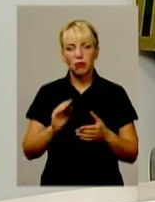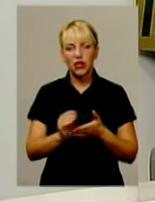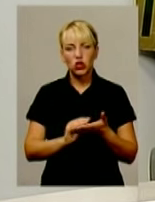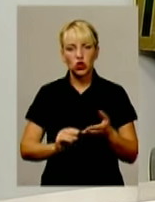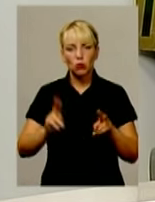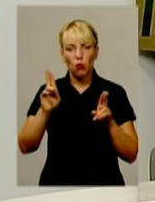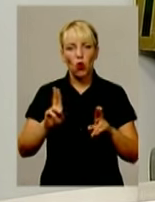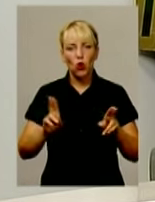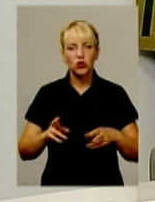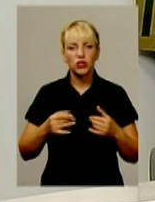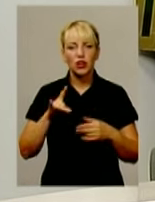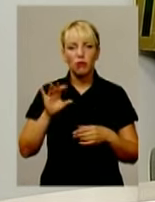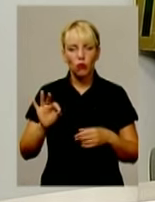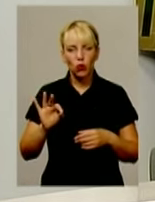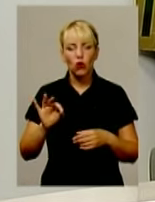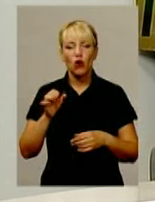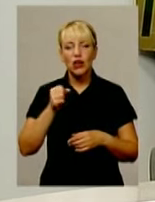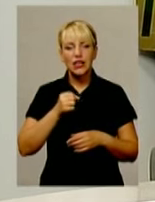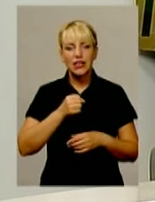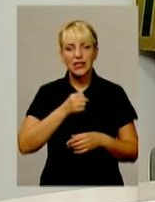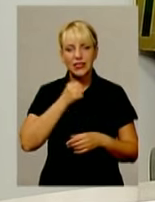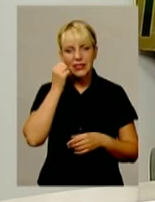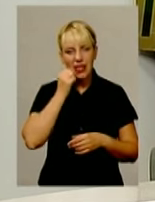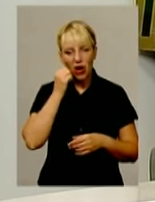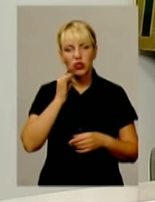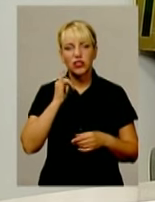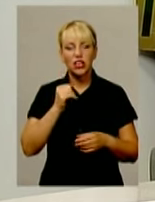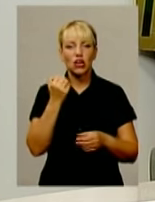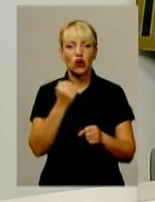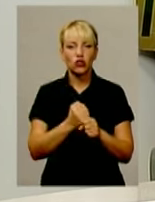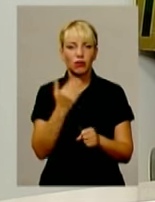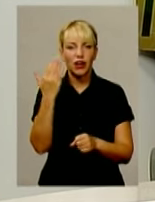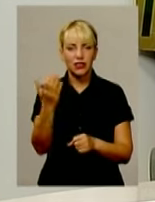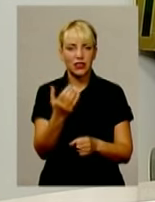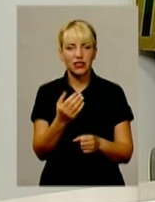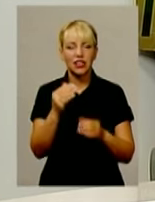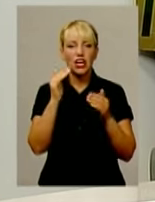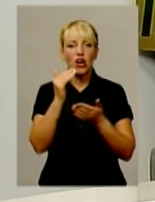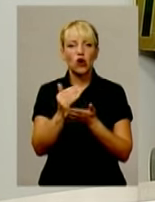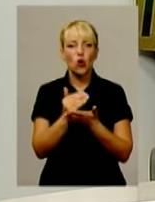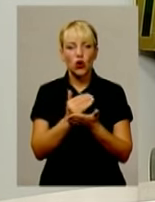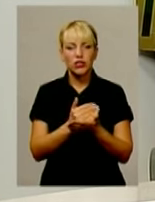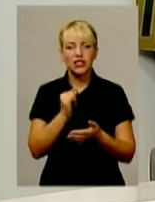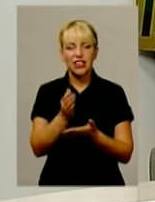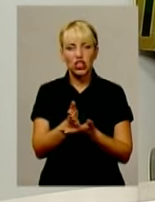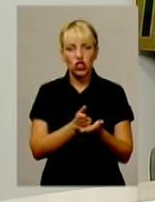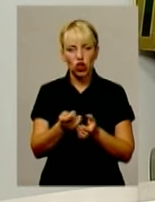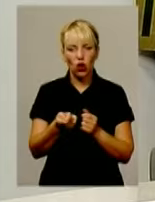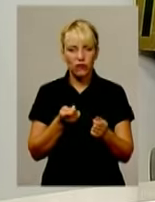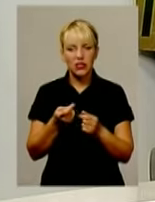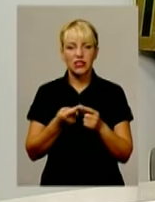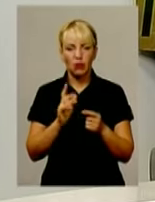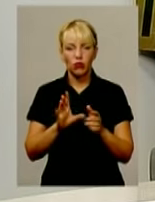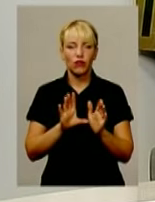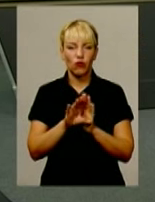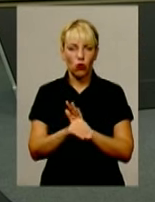старосту і от їхній штатний розпис розробляють. Тобто і чиновницький апарат, це теж буде компетенція